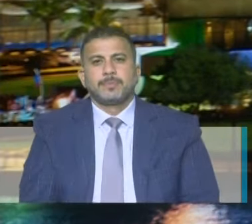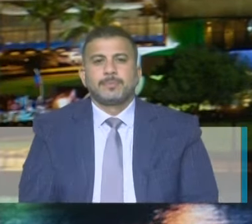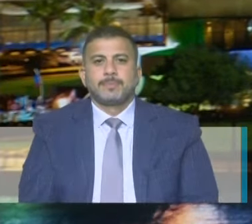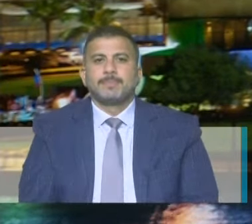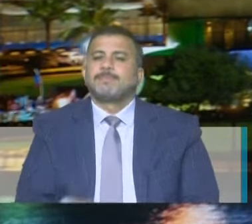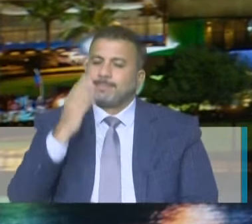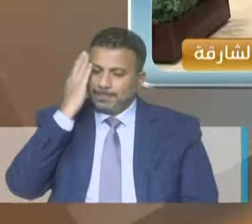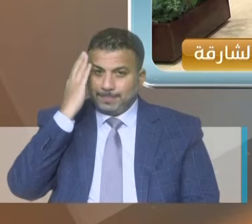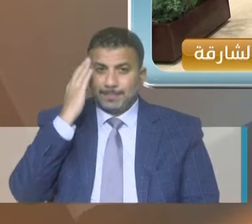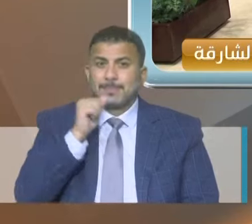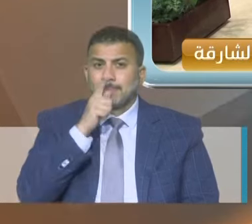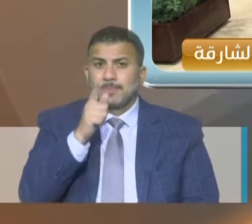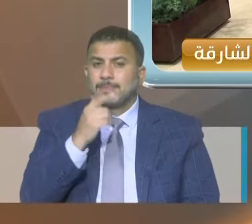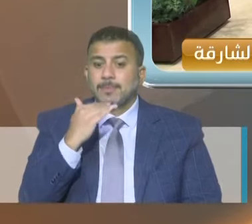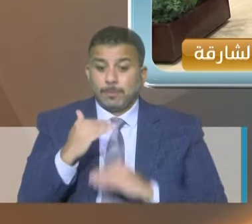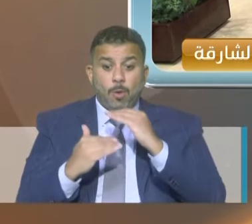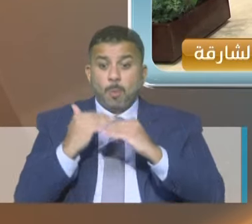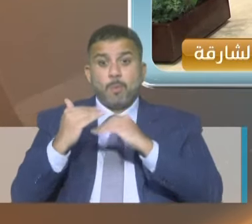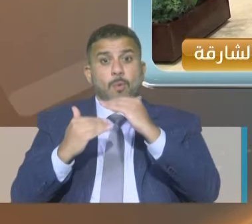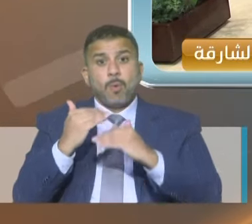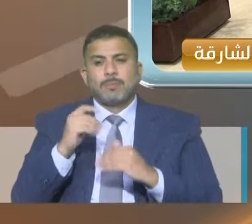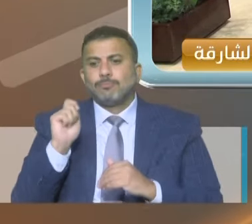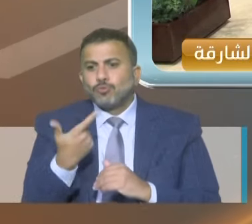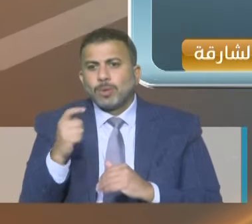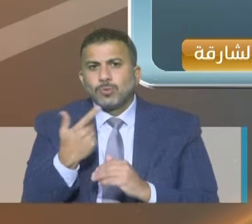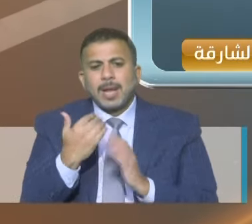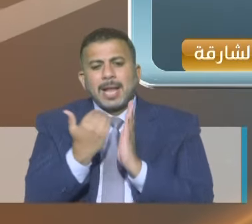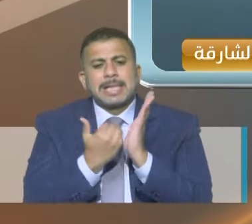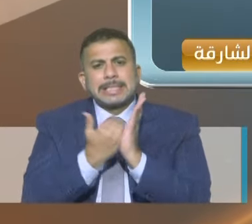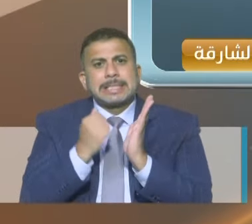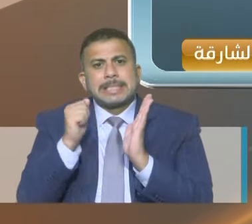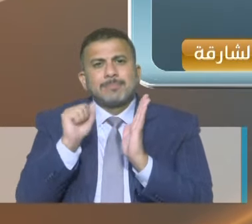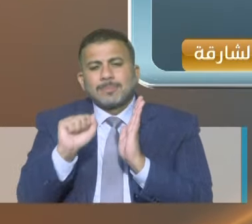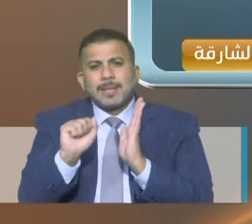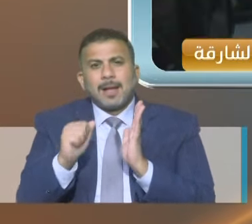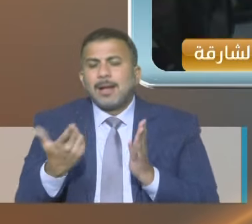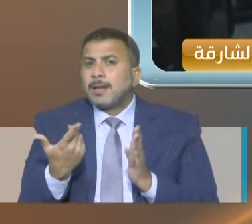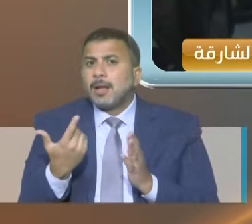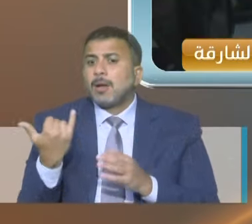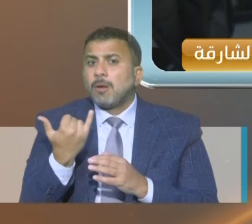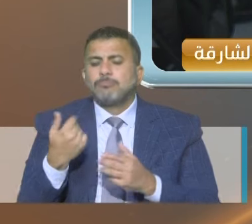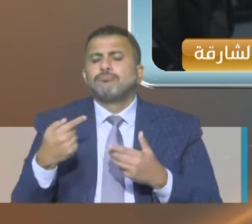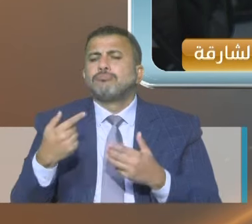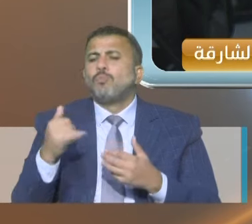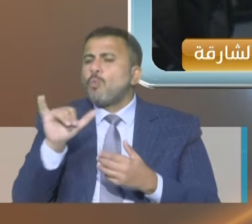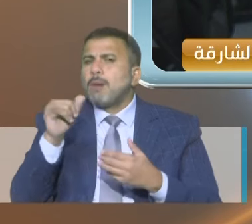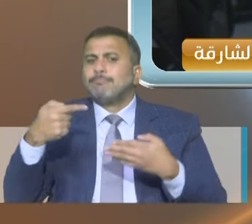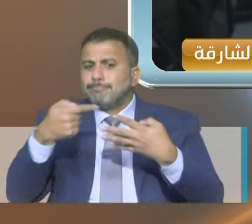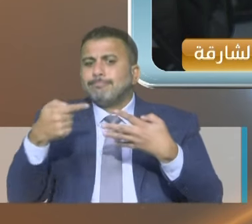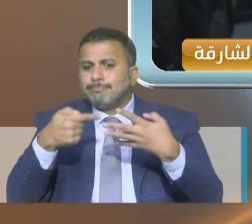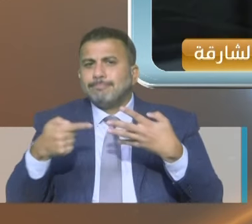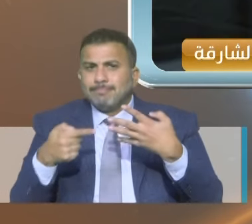كما نعلم أن تحقيق النمو في مستهدفات تسريع الأنشطة الاقتصادية في إمارة الشارقة كان نتيجة عدة عوامل